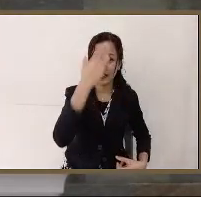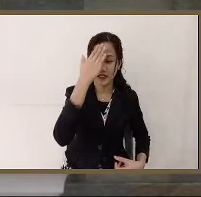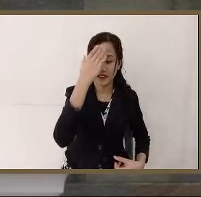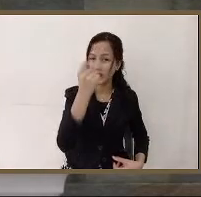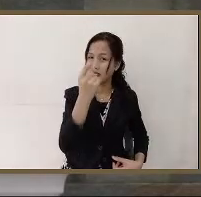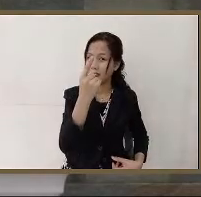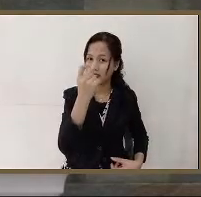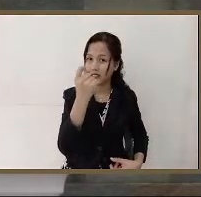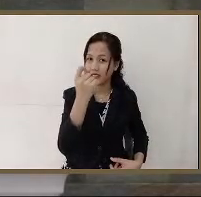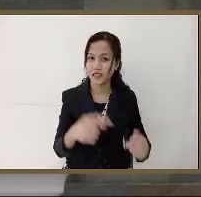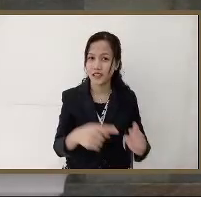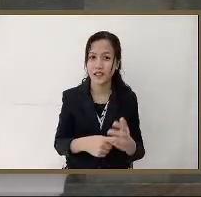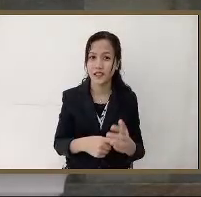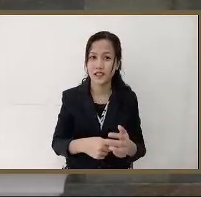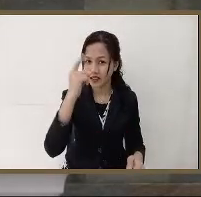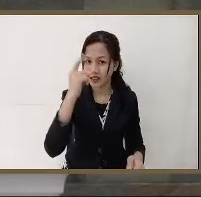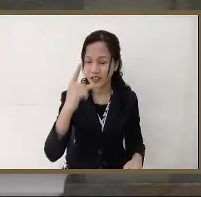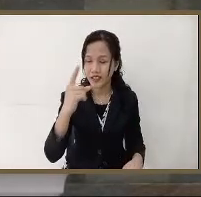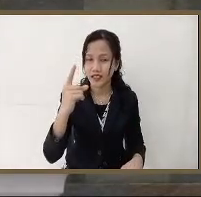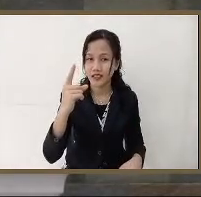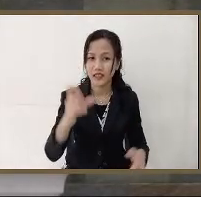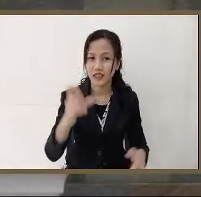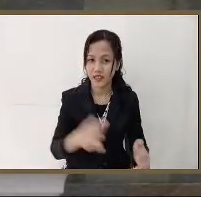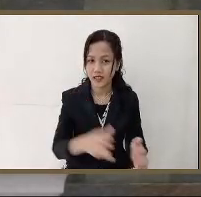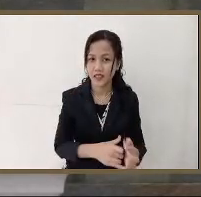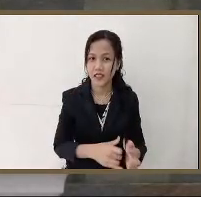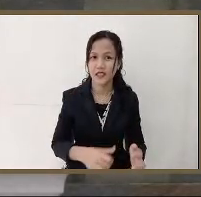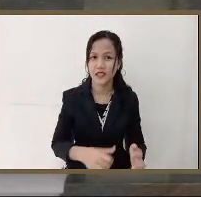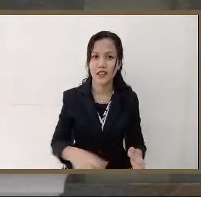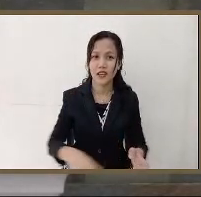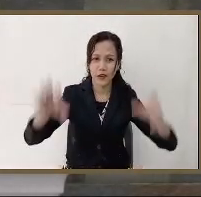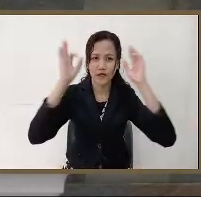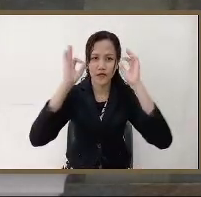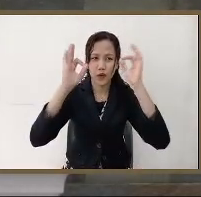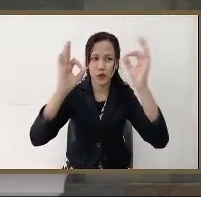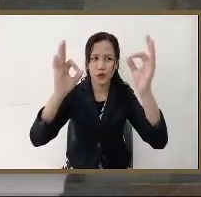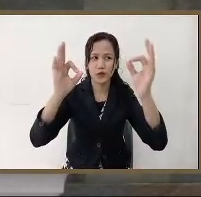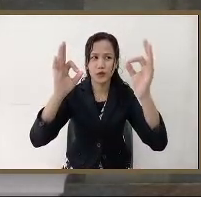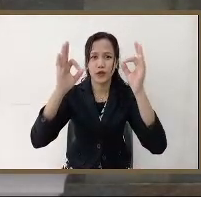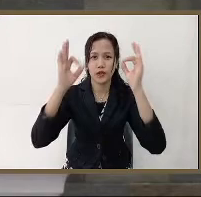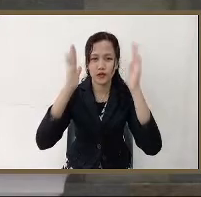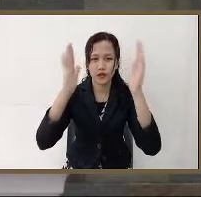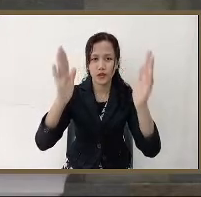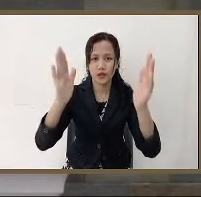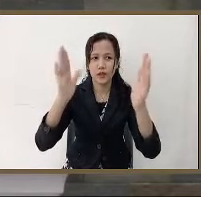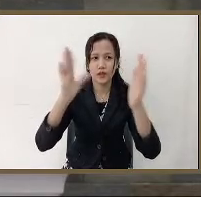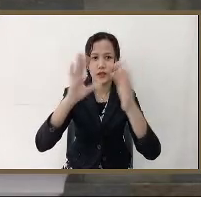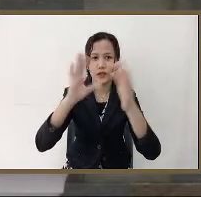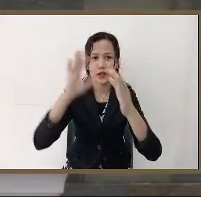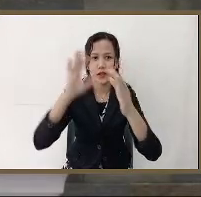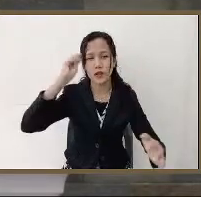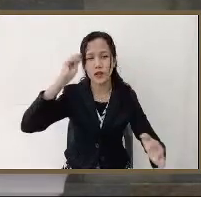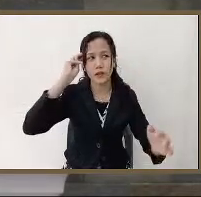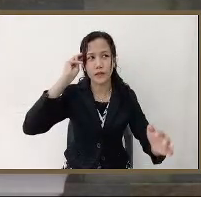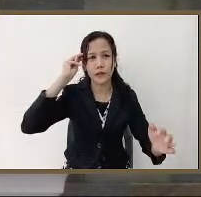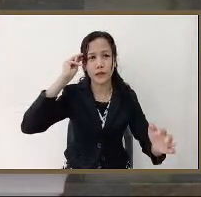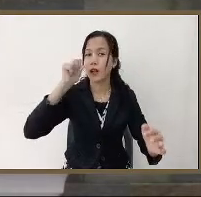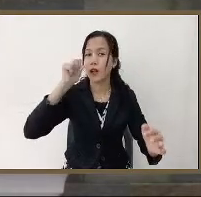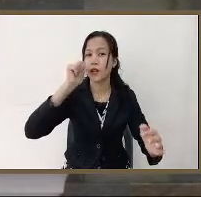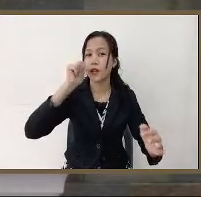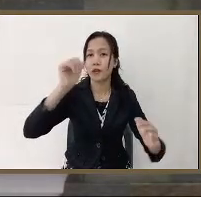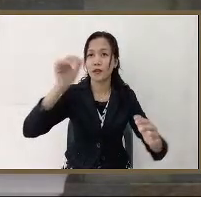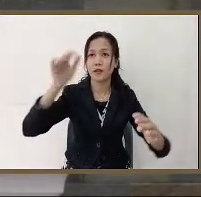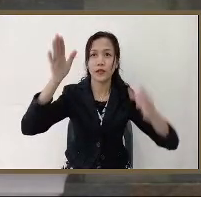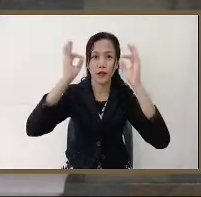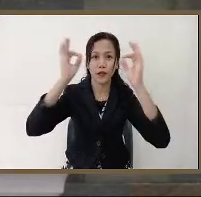kasundaluhan, naiintindihan nyo that the focus, yung inyong focus ng inyong isip ay palaging nakatuon doon sa